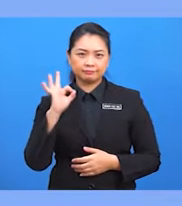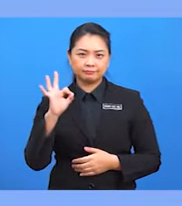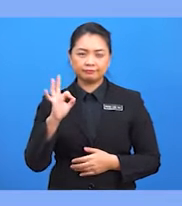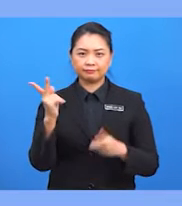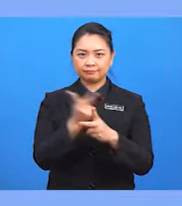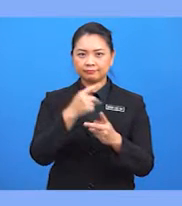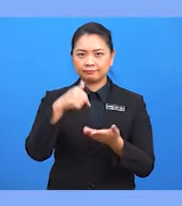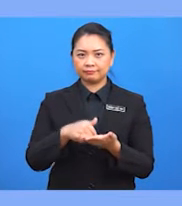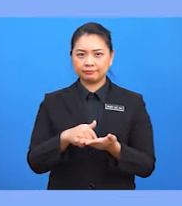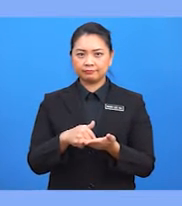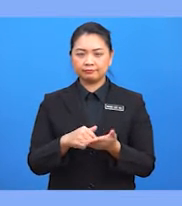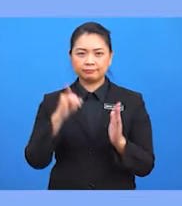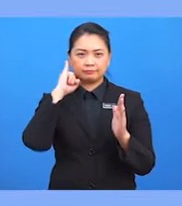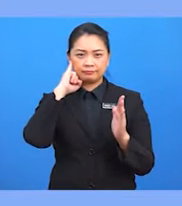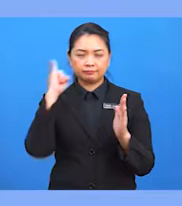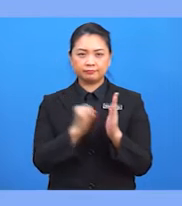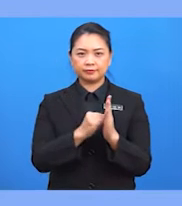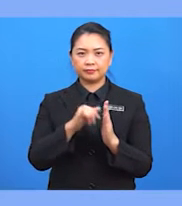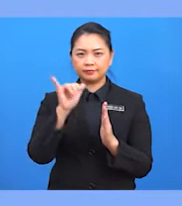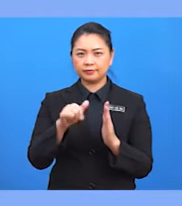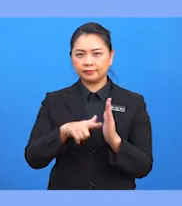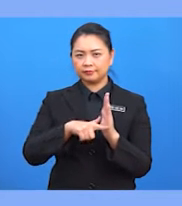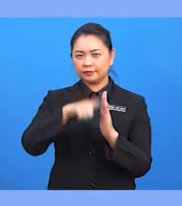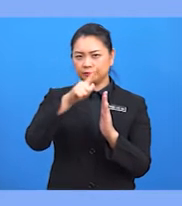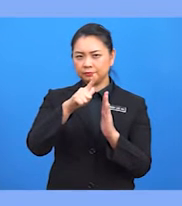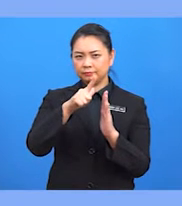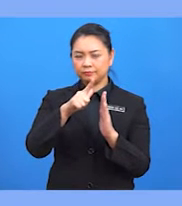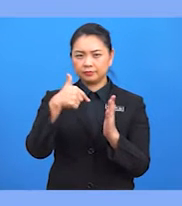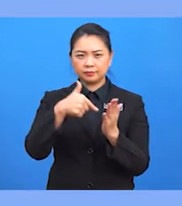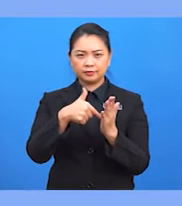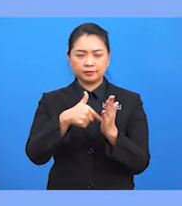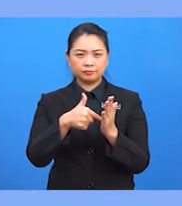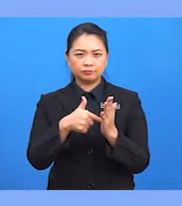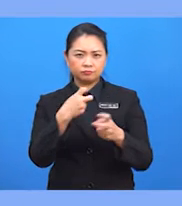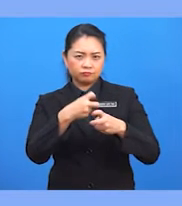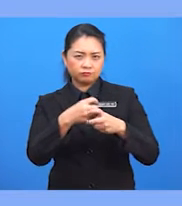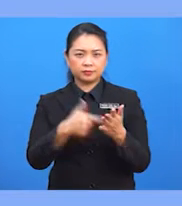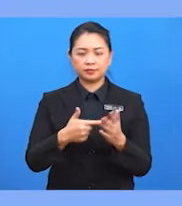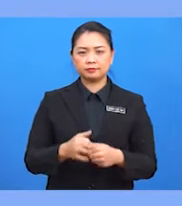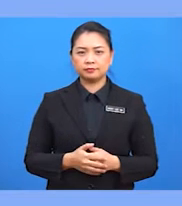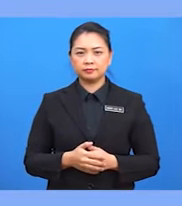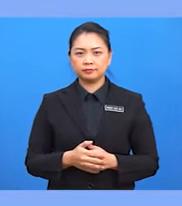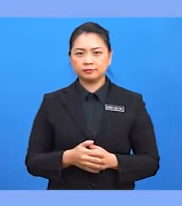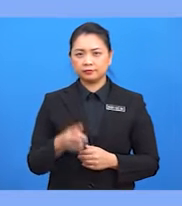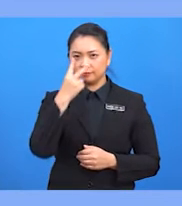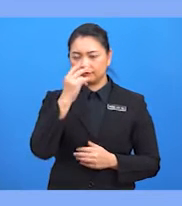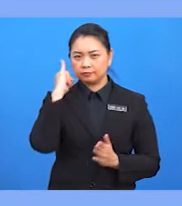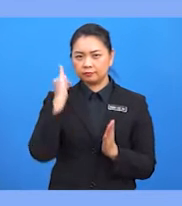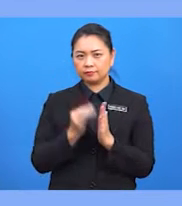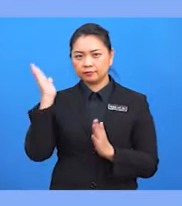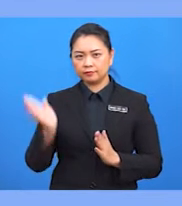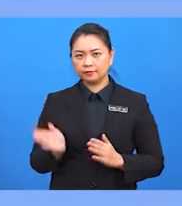Okey, kali ini, imej yang lebih mencabar dan memerlukan ketajaman mata anda. Dari imej yang